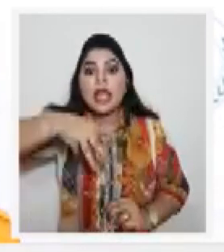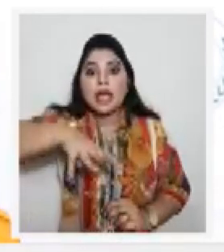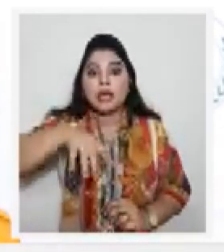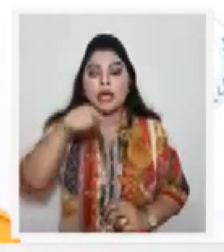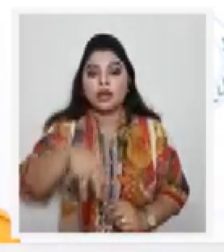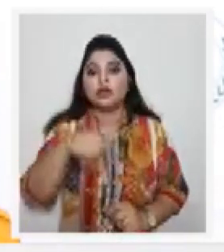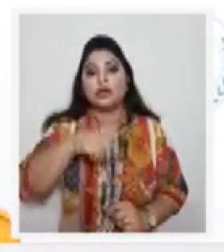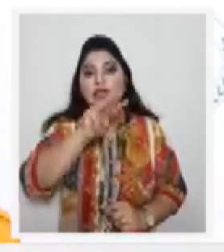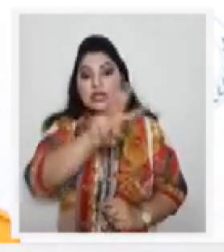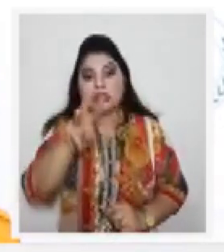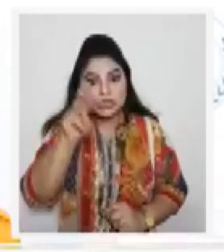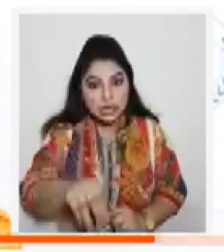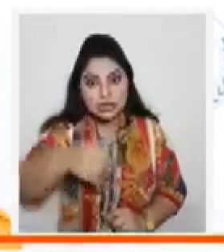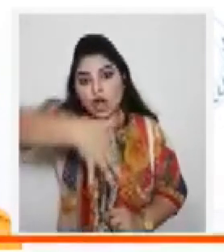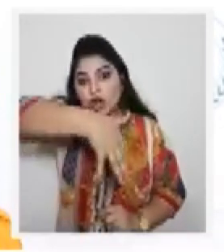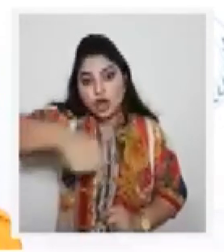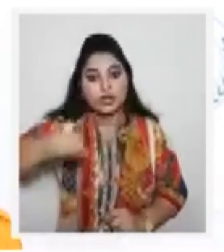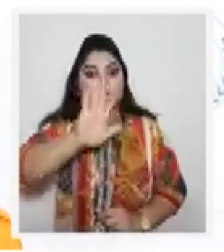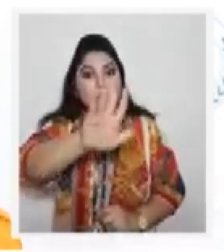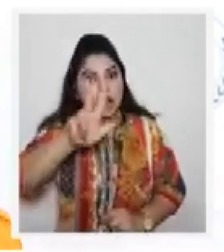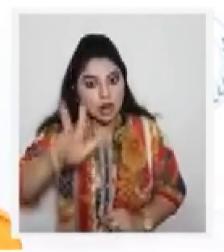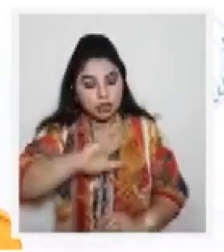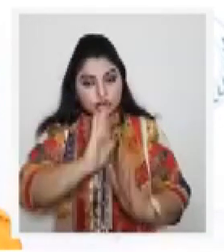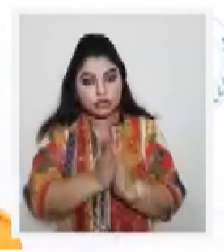23.12% এবং এ পর্যন্ত শনাক্ত হয়েছে